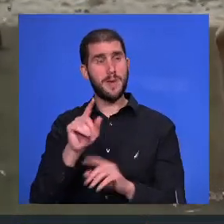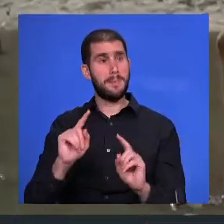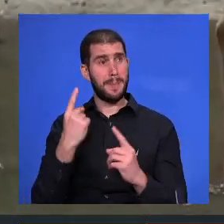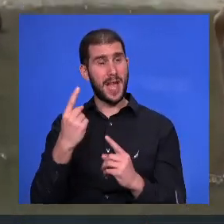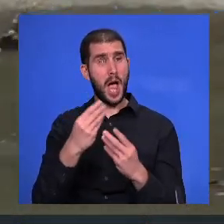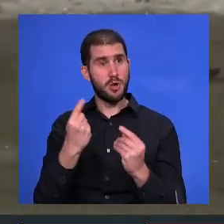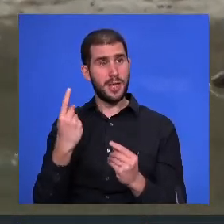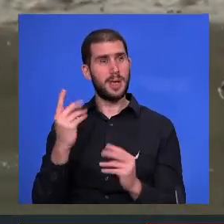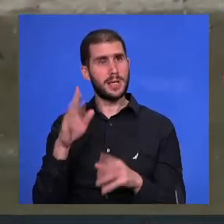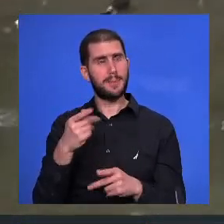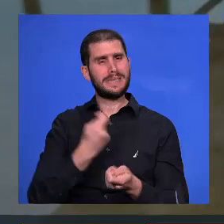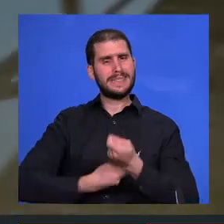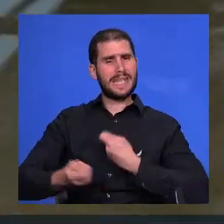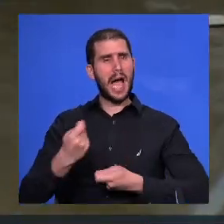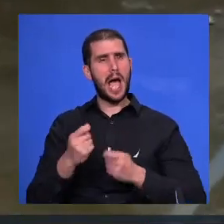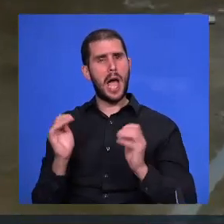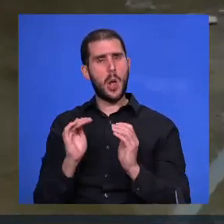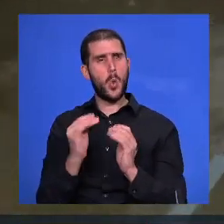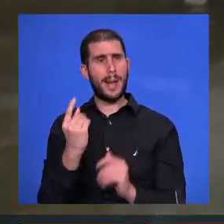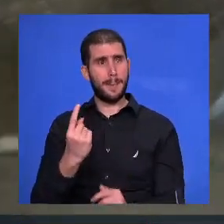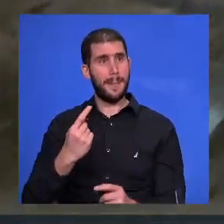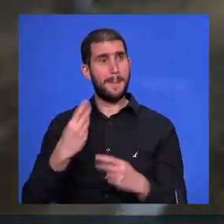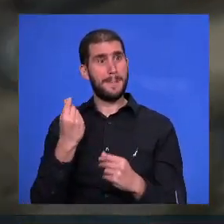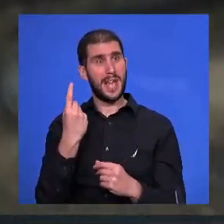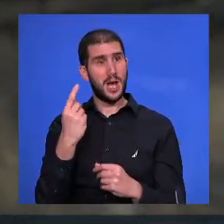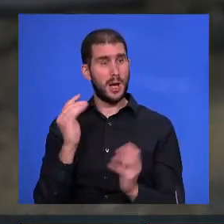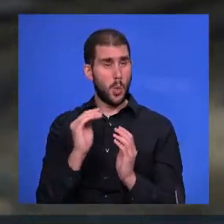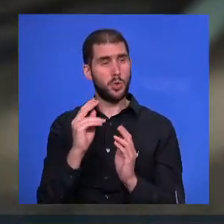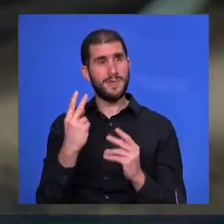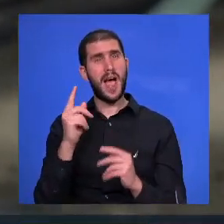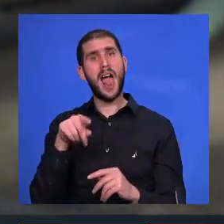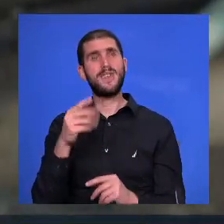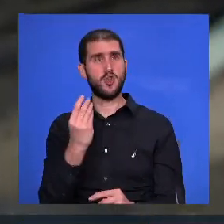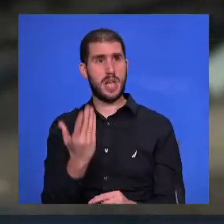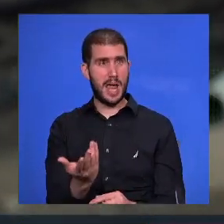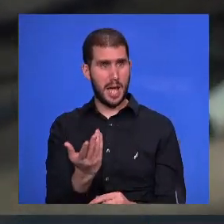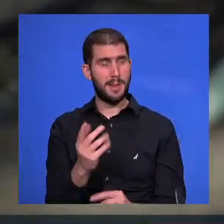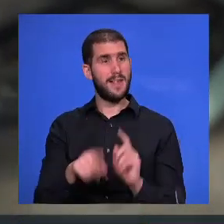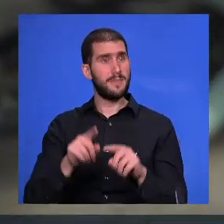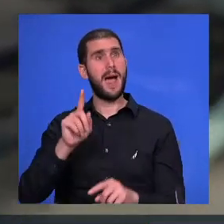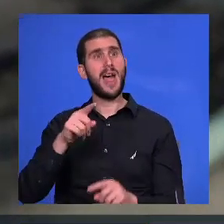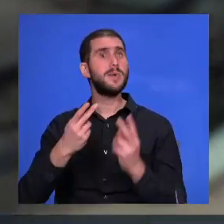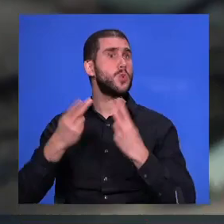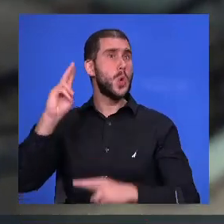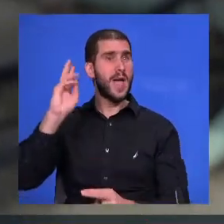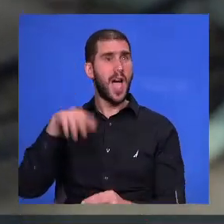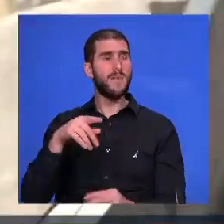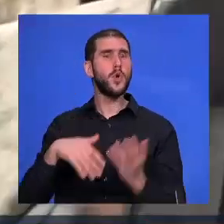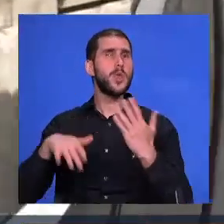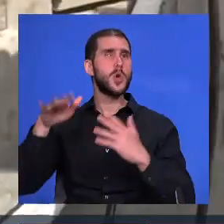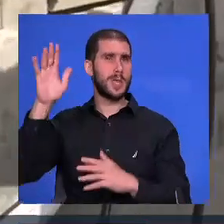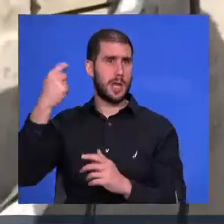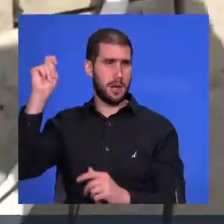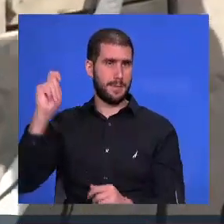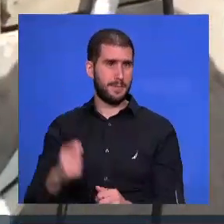החשד הוא שהתבצע סחר בגוריהם. מחירו של כל גור יכול להגיע לאלפי שקלים, לעתים אלפים רבים ואפילו למעלה מכך.